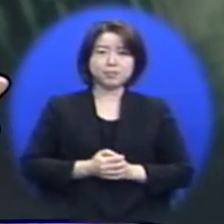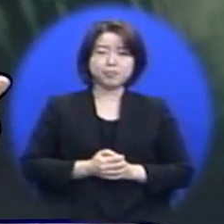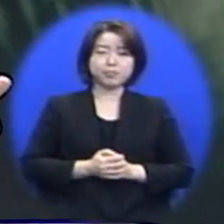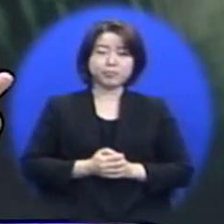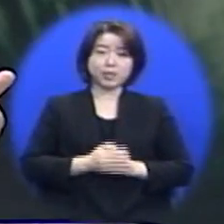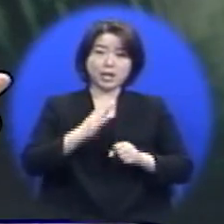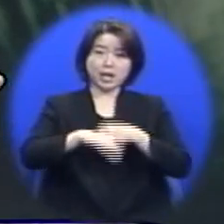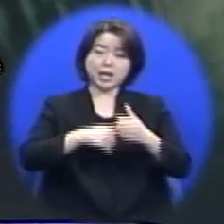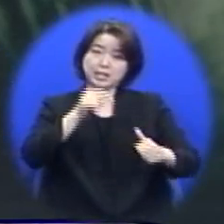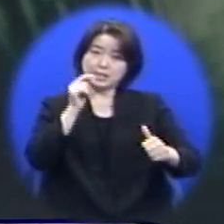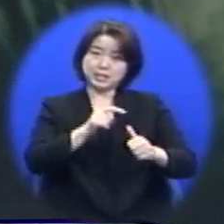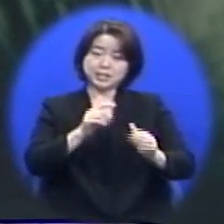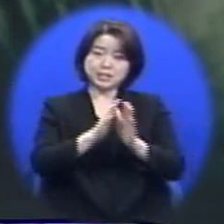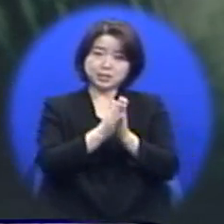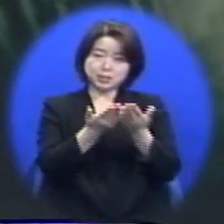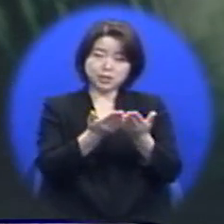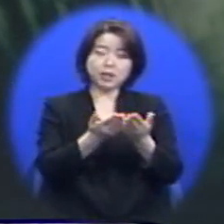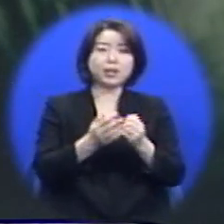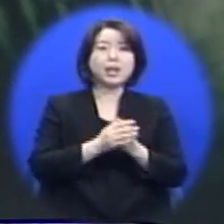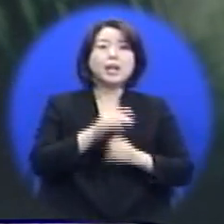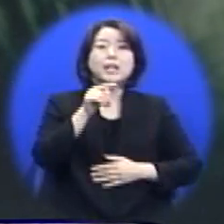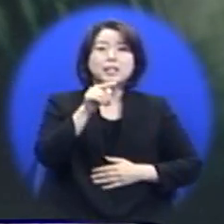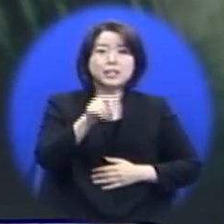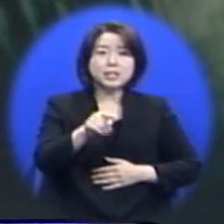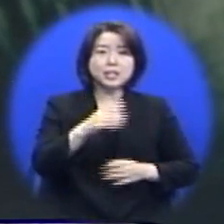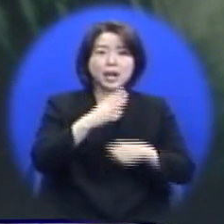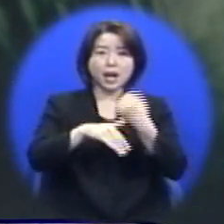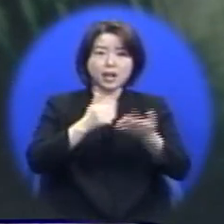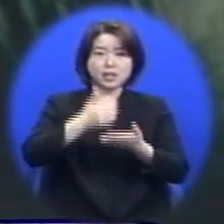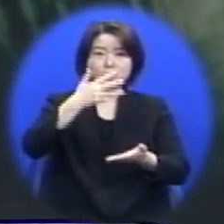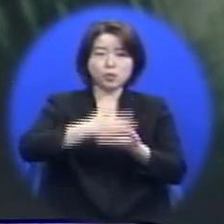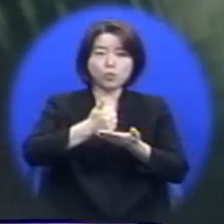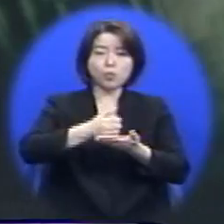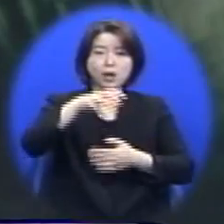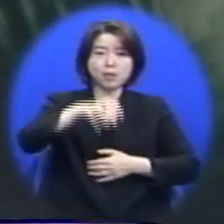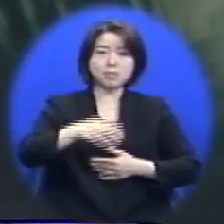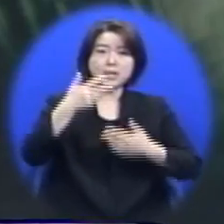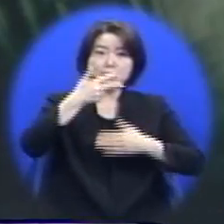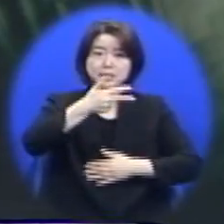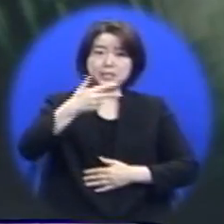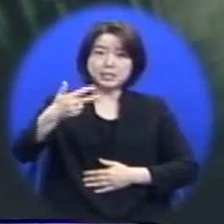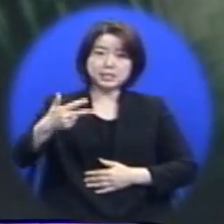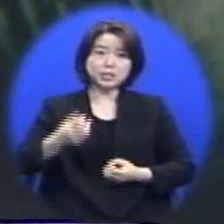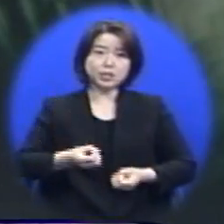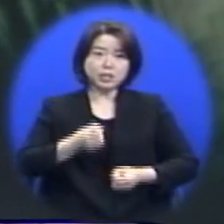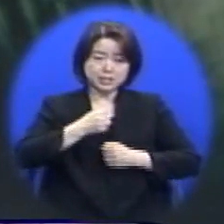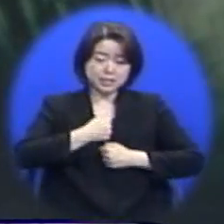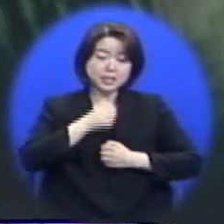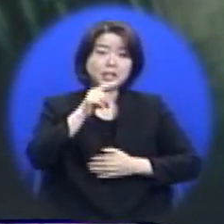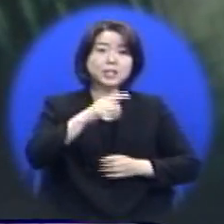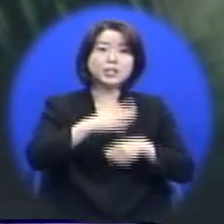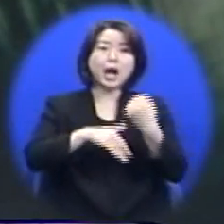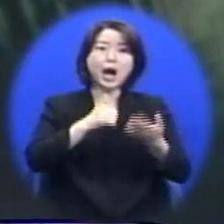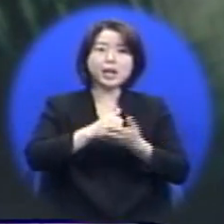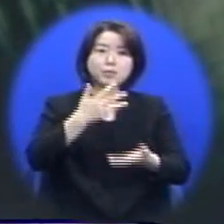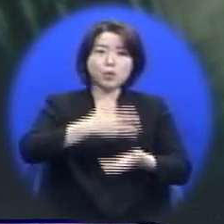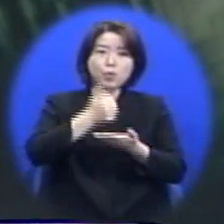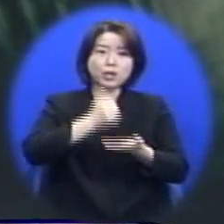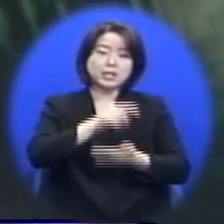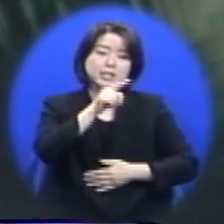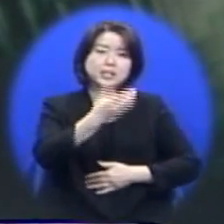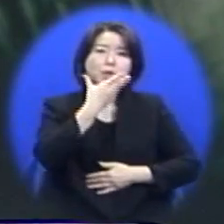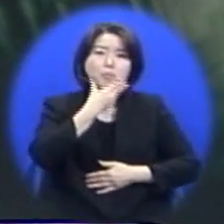신명기 16장 10절에 내 하나님 여호와 앞에 칠칠절을 지키되 내 하나님 여호와께서 내게 복을 주신